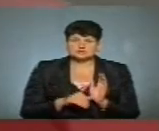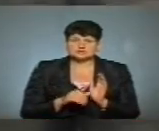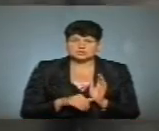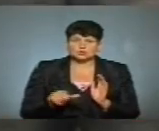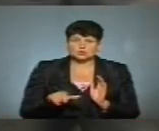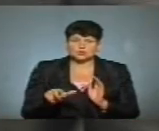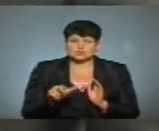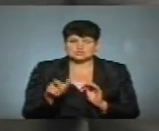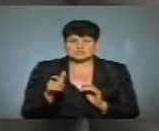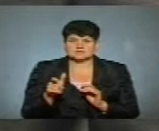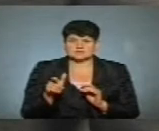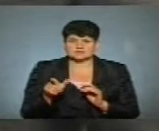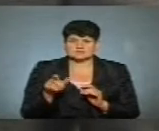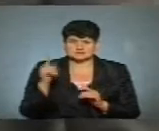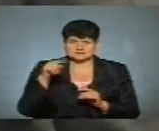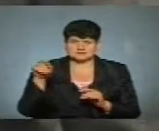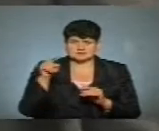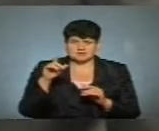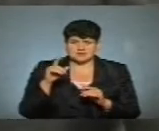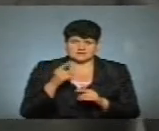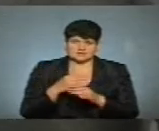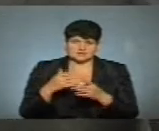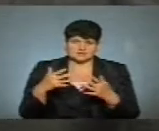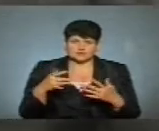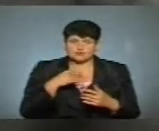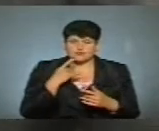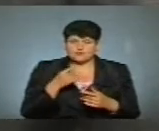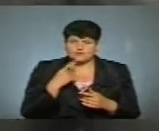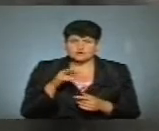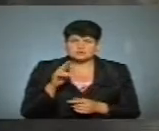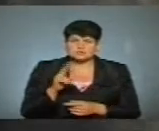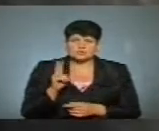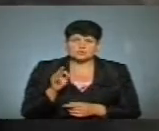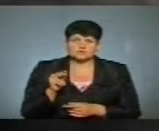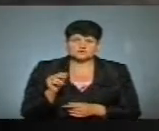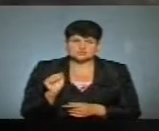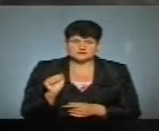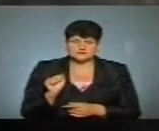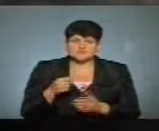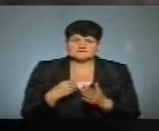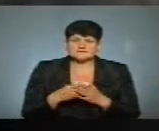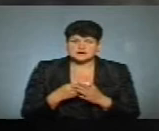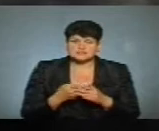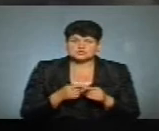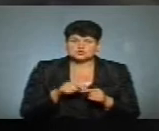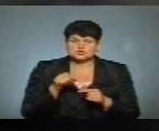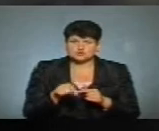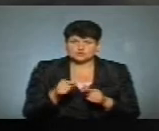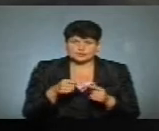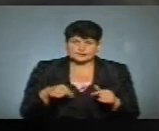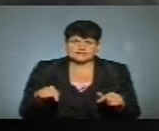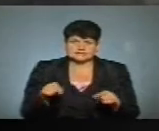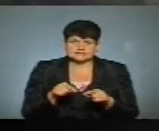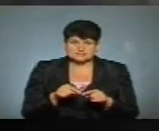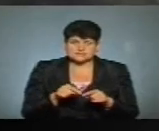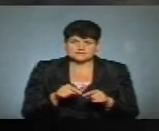знаків, каже головний інженер відділу технагляду Тернопільської міськради Ярослав Копча. Вартість і цього кільця, ну,